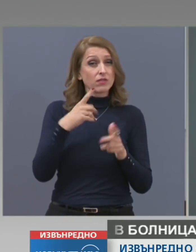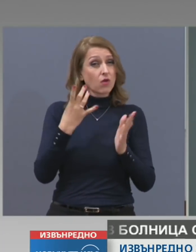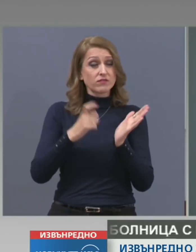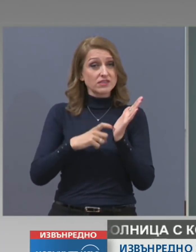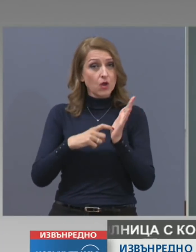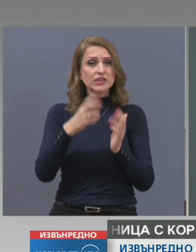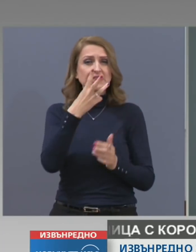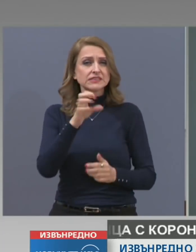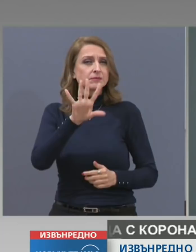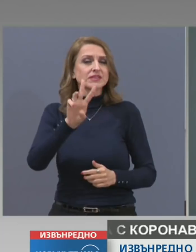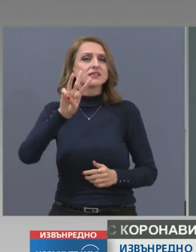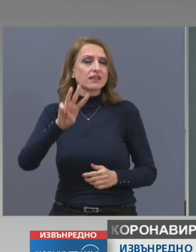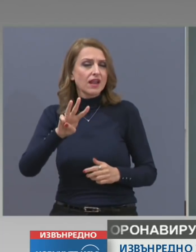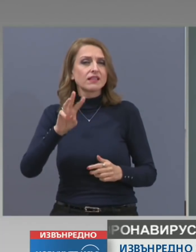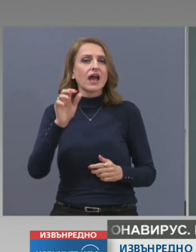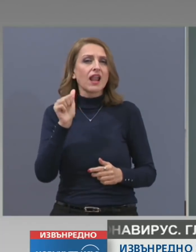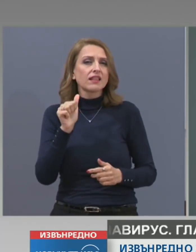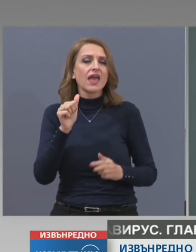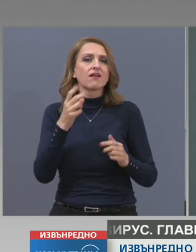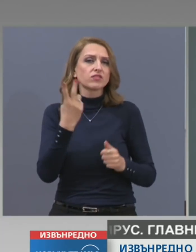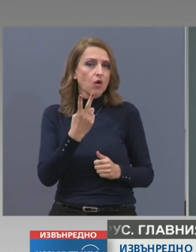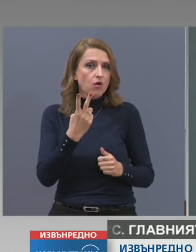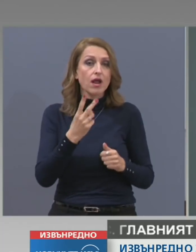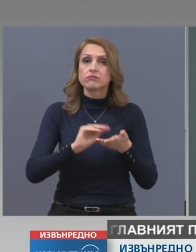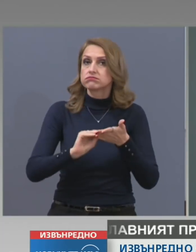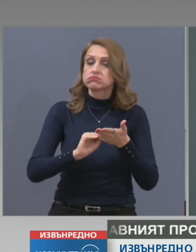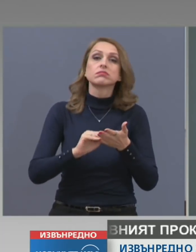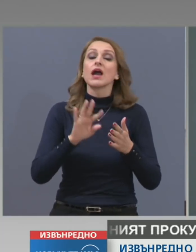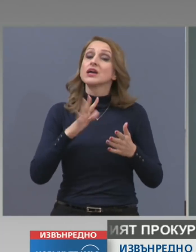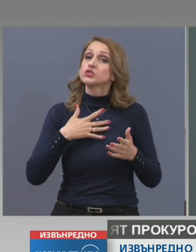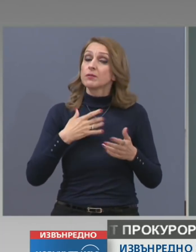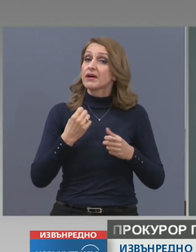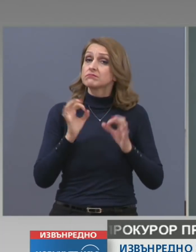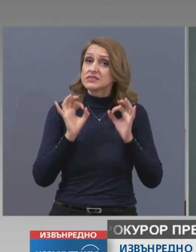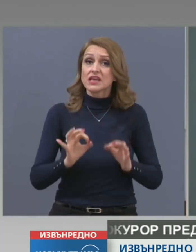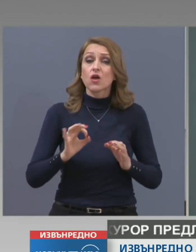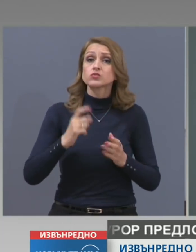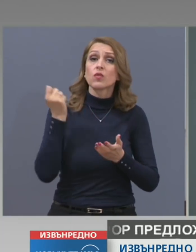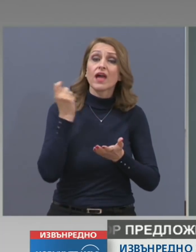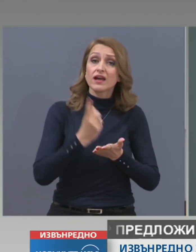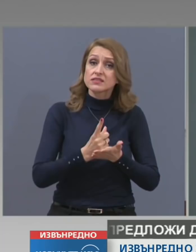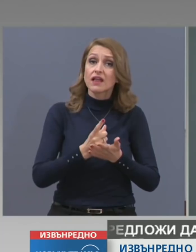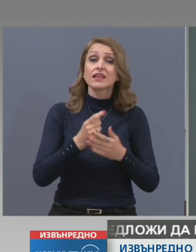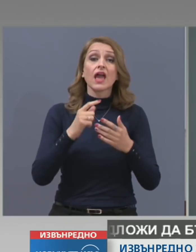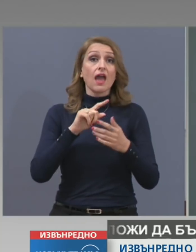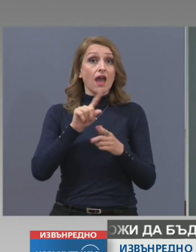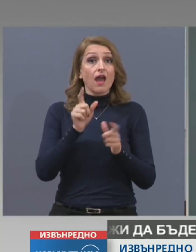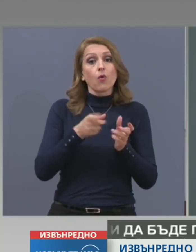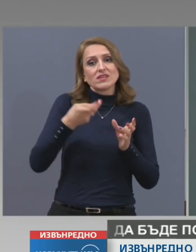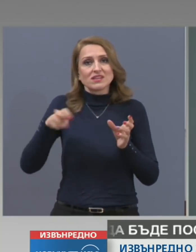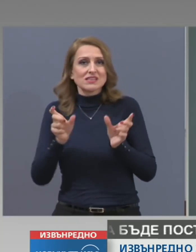член 355, алинея 2, е предвидено доста сериозно наказание, лишаване от свобода до 5 години